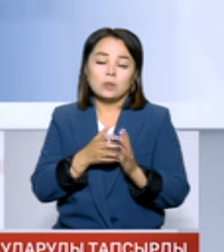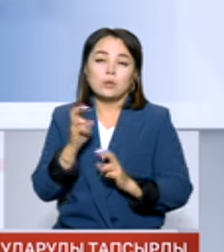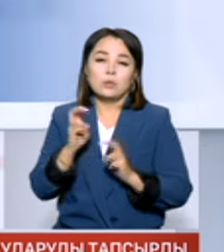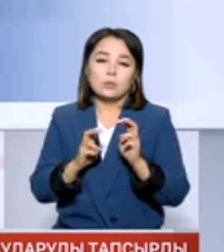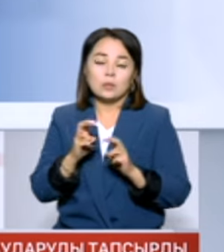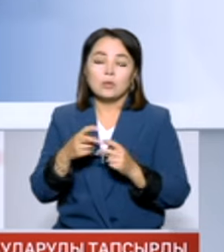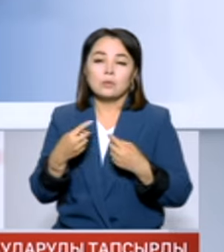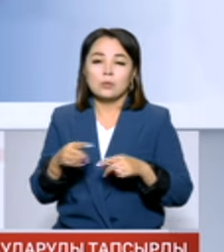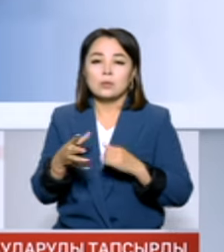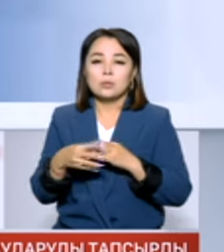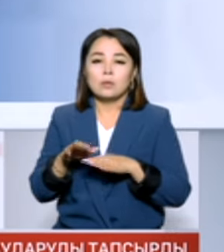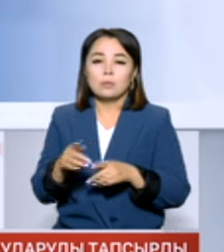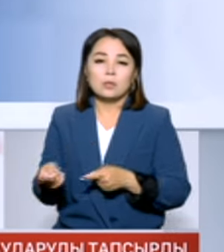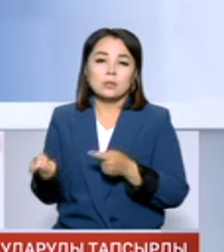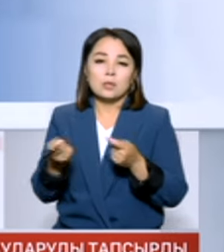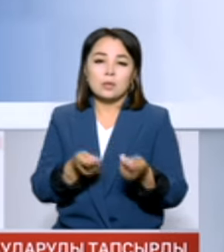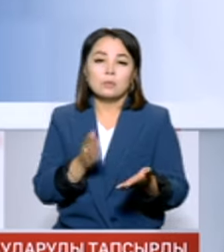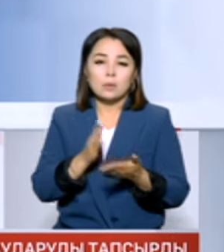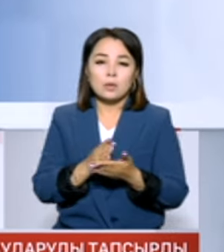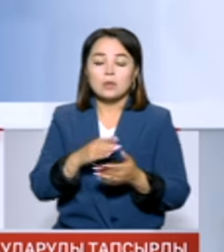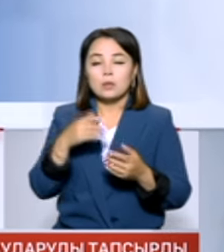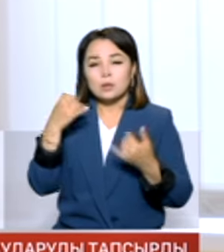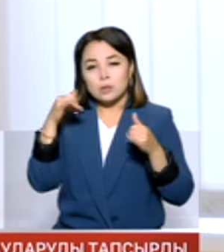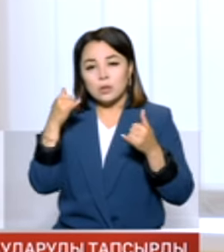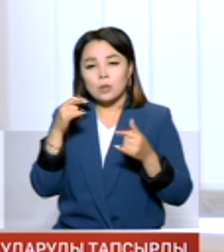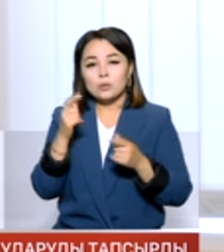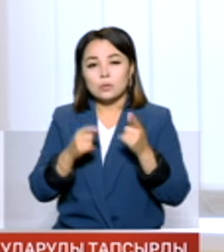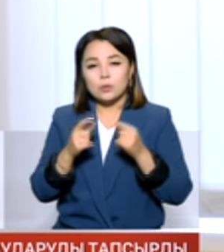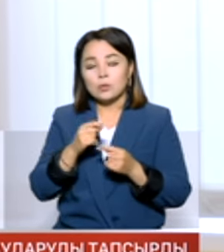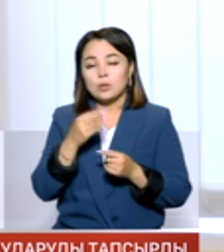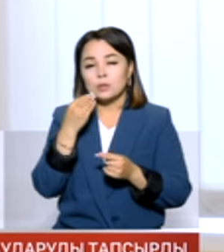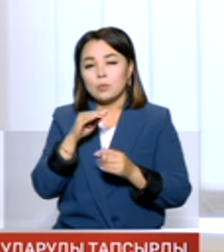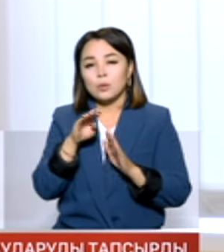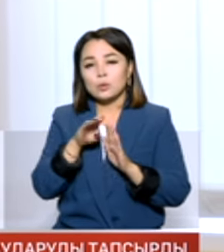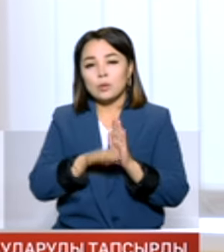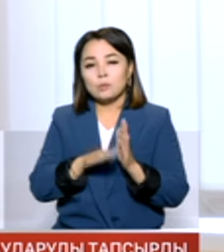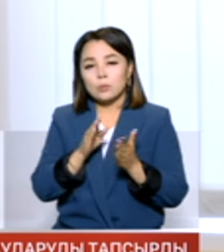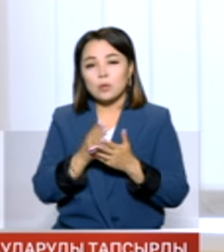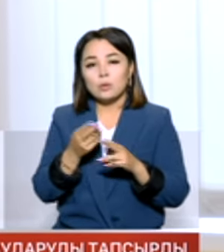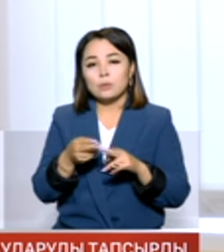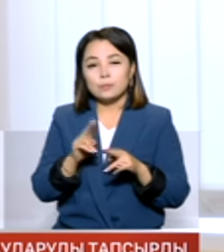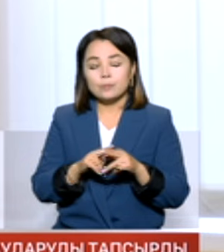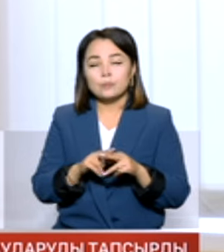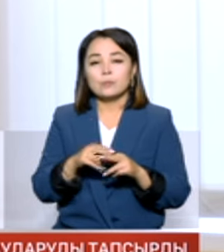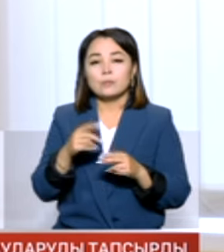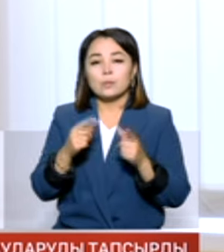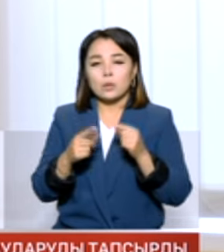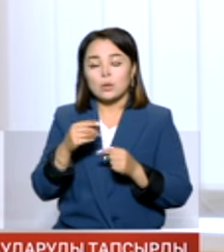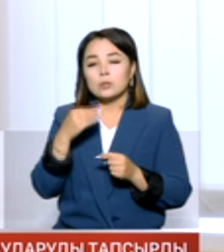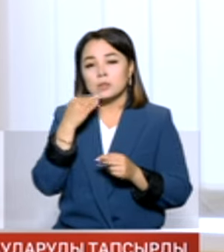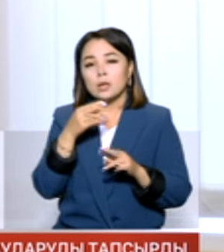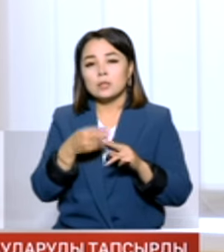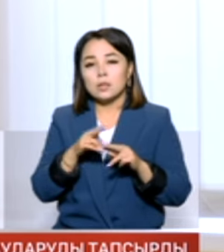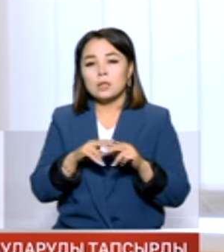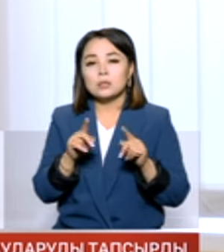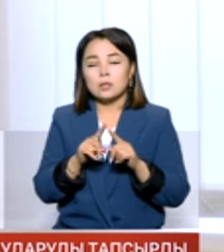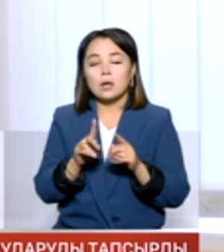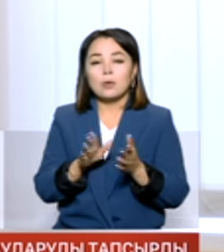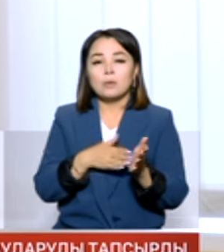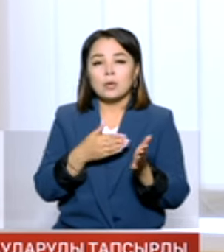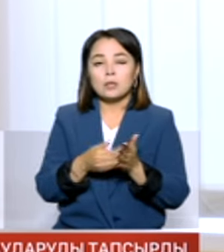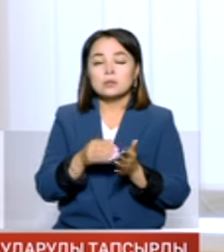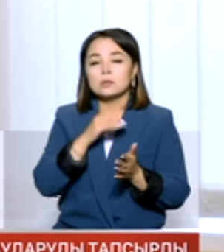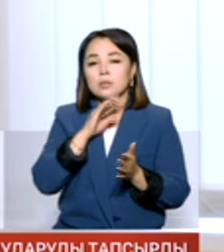әкеп өңдейді. Ал жеке үйлердегі сиыр сүтінің сапасы төмен. Өйткені ол жерде сүттің сапасы және сол осы